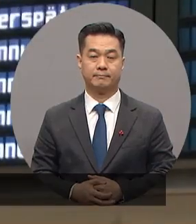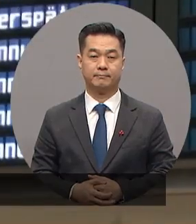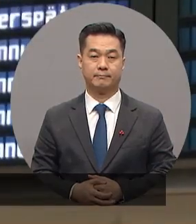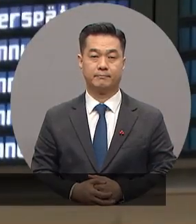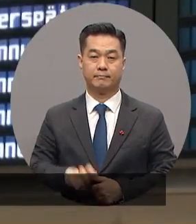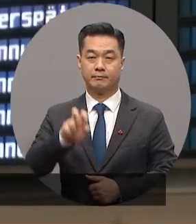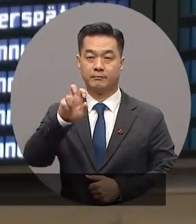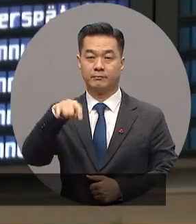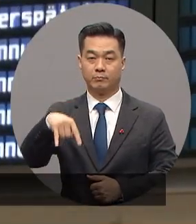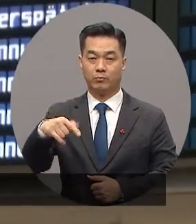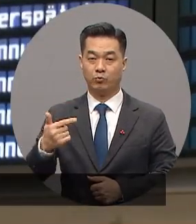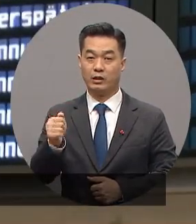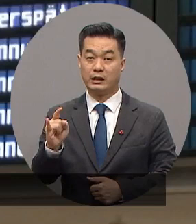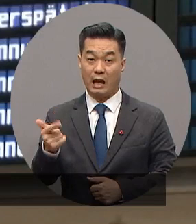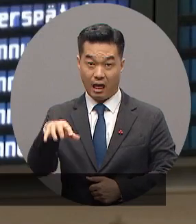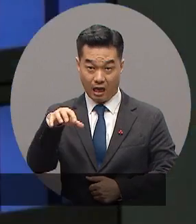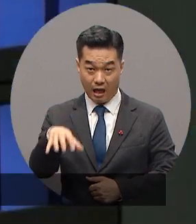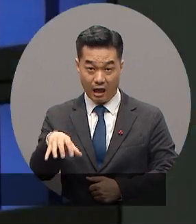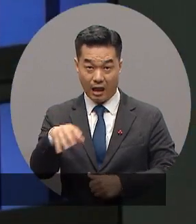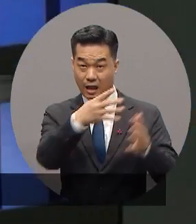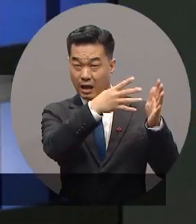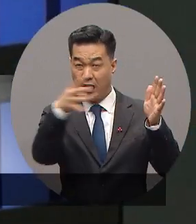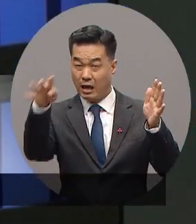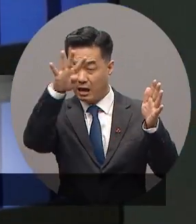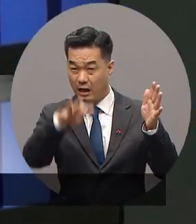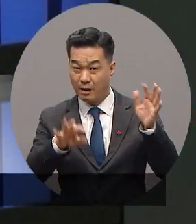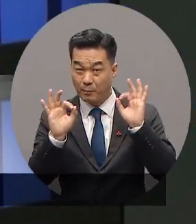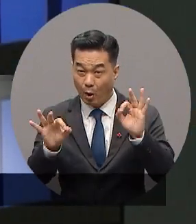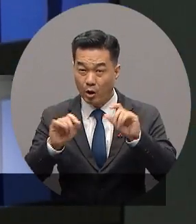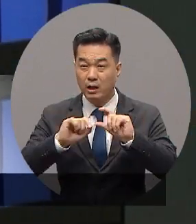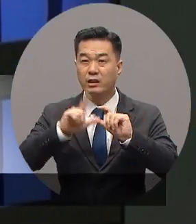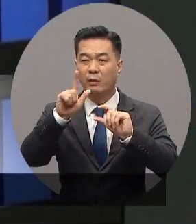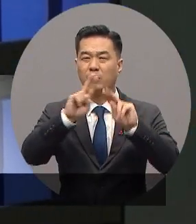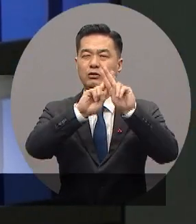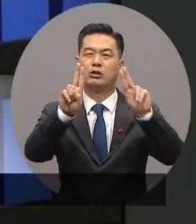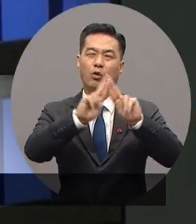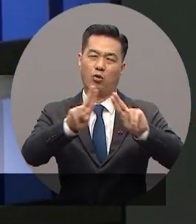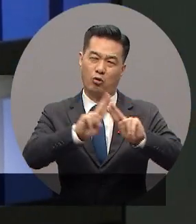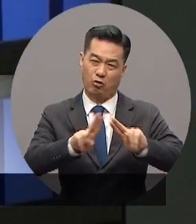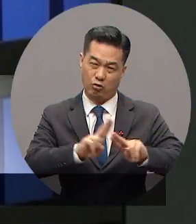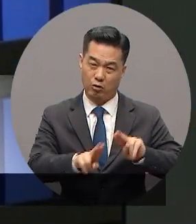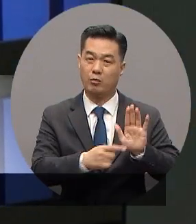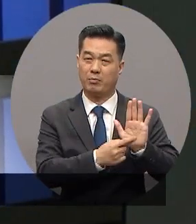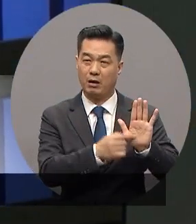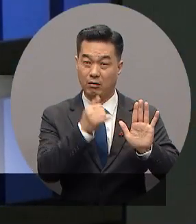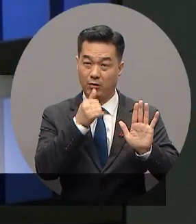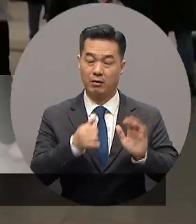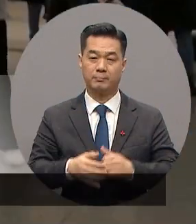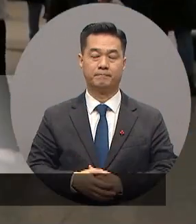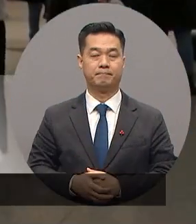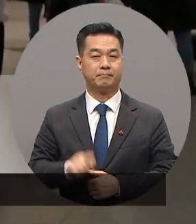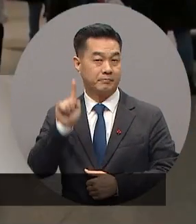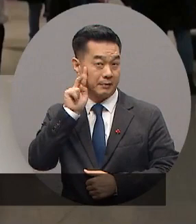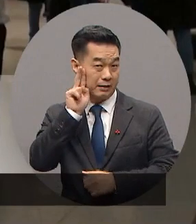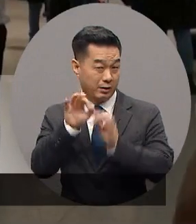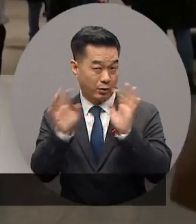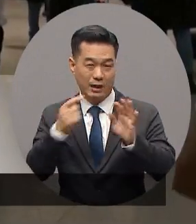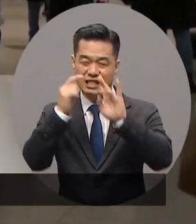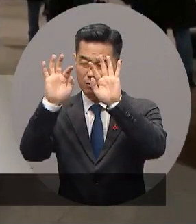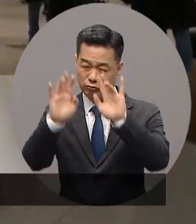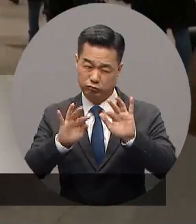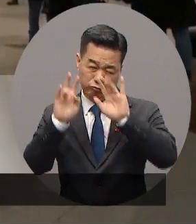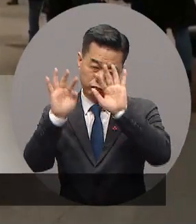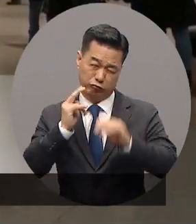민헨 공항의 비행기 출발 현황판입니다. 대부분의 항공편이 취소됐다고 안내되고 있습니다. 이틀 동안 폭설로